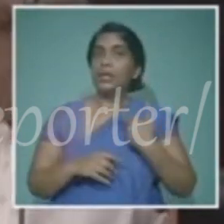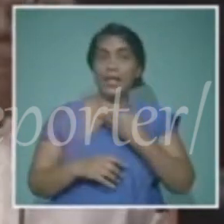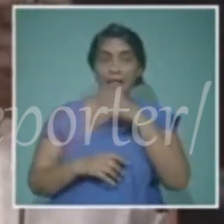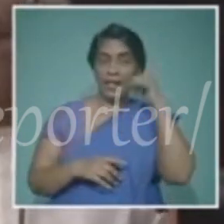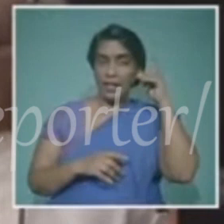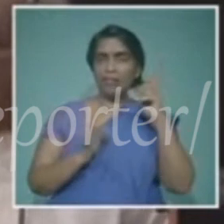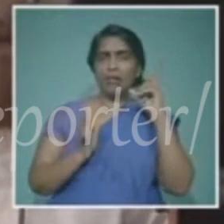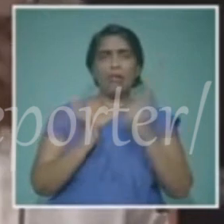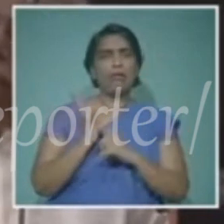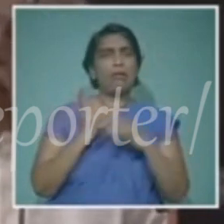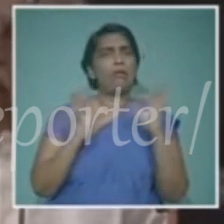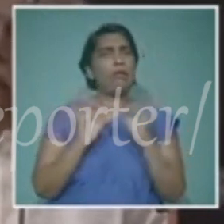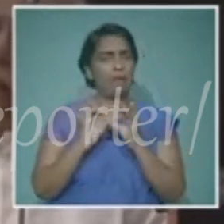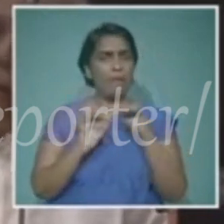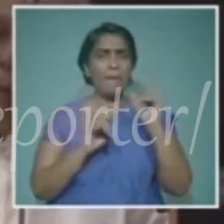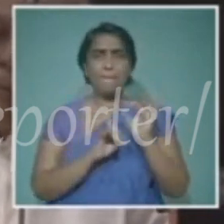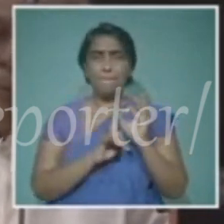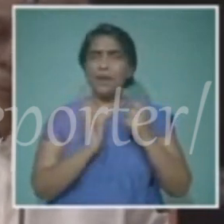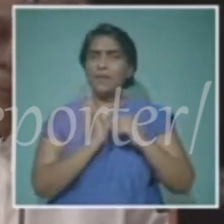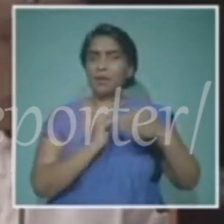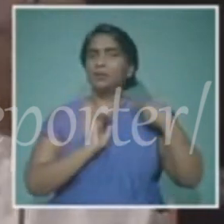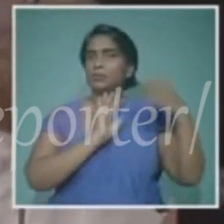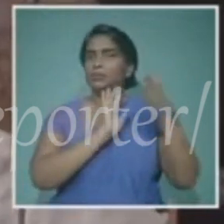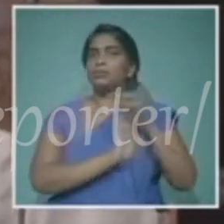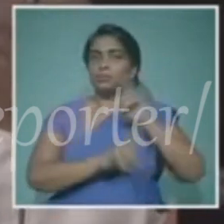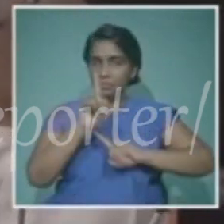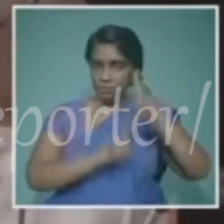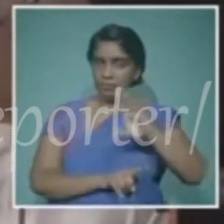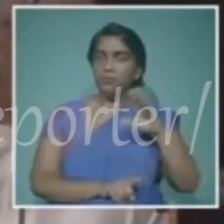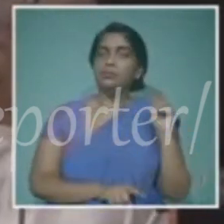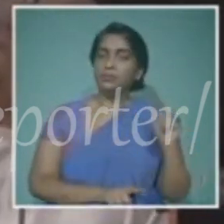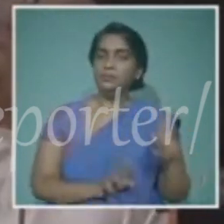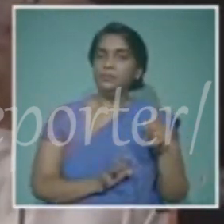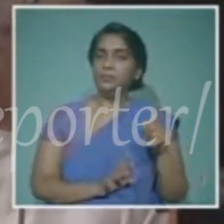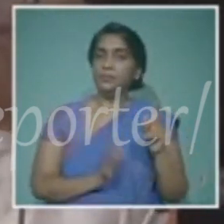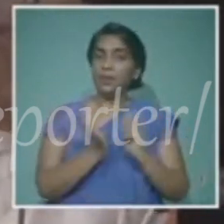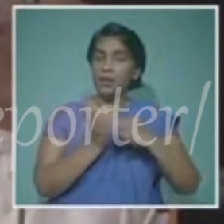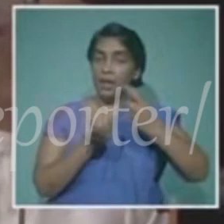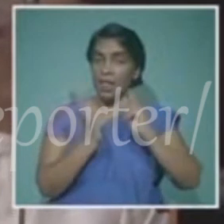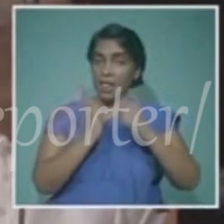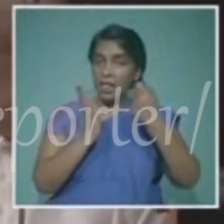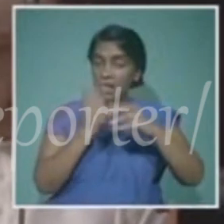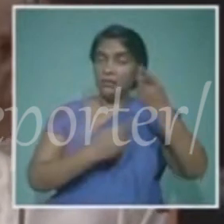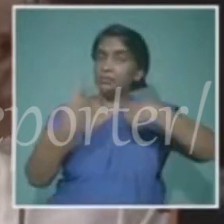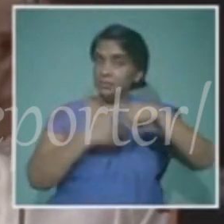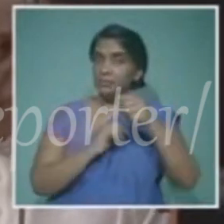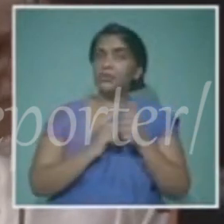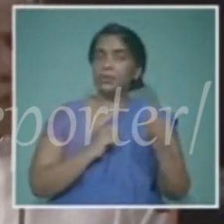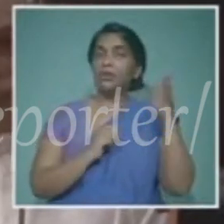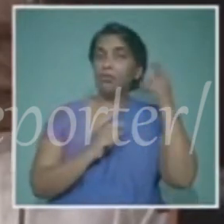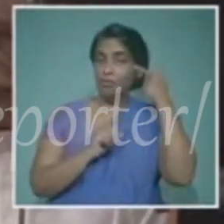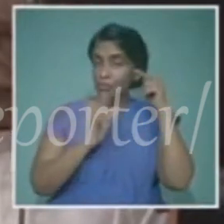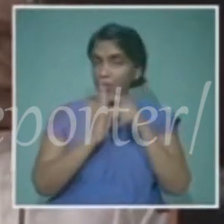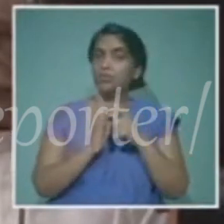ක්ලබ් වල පුද්ගලික ණය හිමියන් සමගත් අප සාකච්ඡා පවත්වනවා. ණය ප්‍රතිව්‍යවගත කිරීම සම්බන්ධයෙන් ඔවුන්